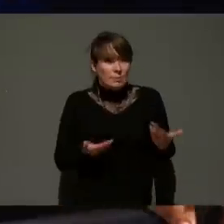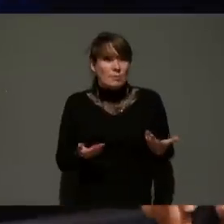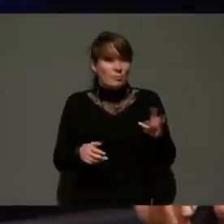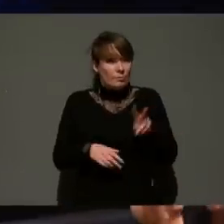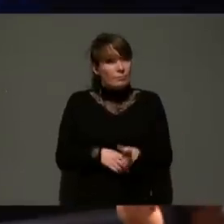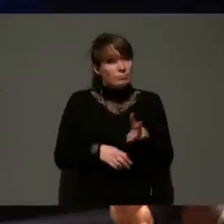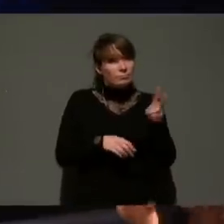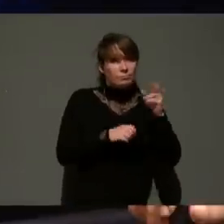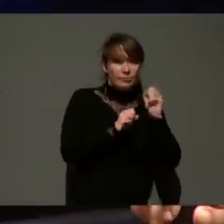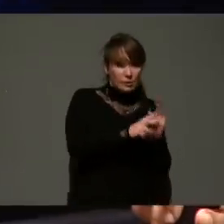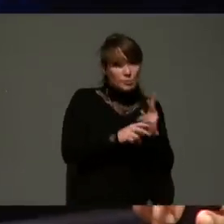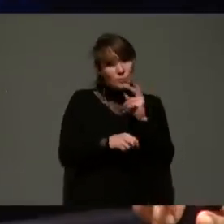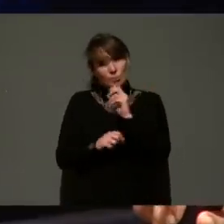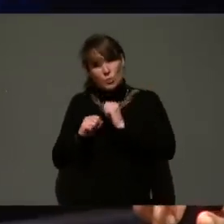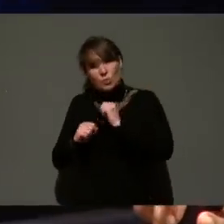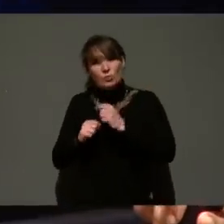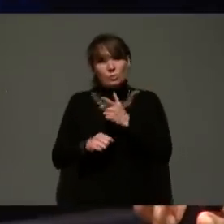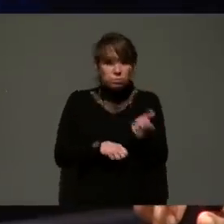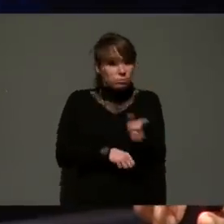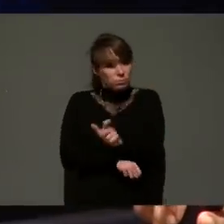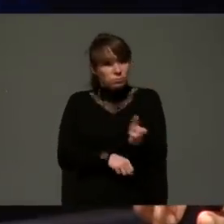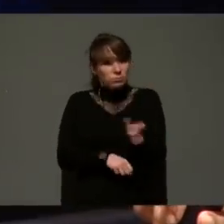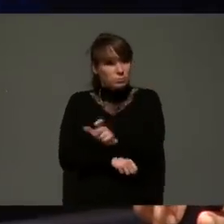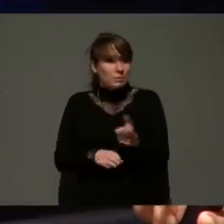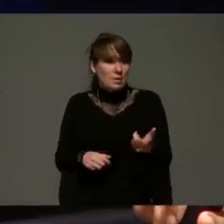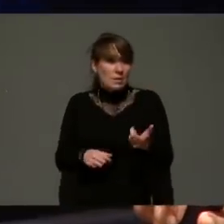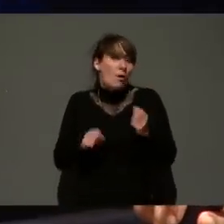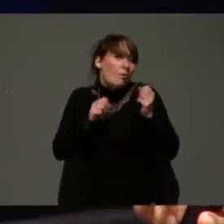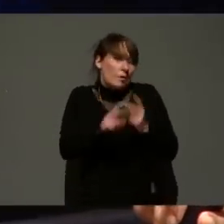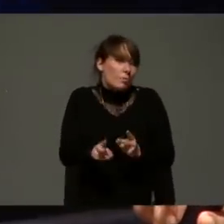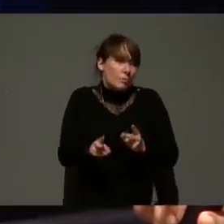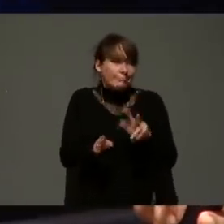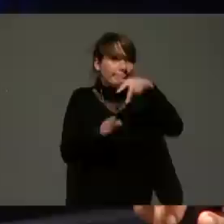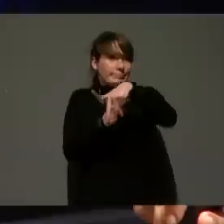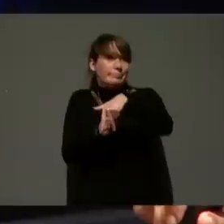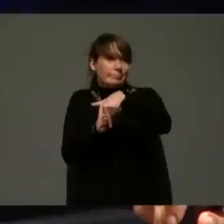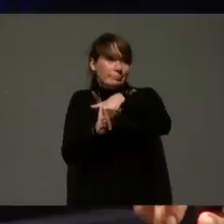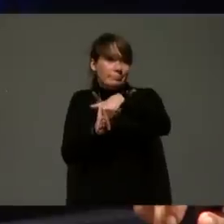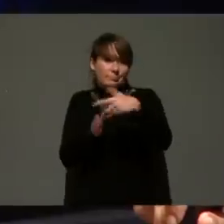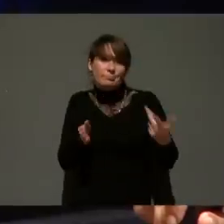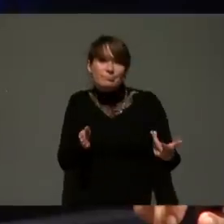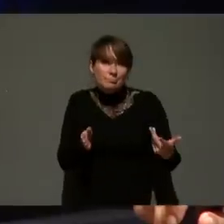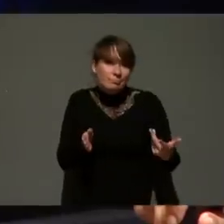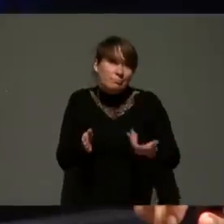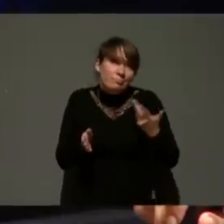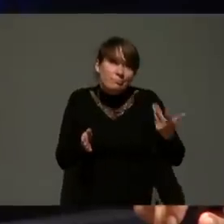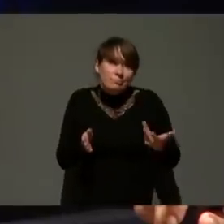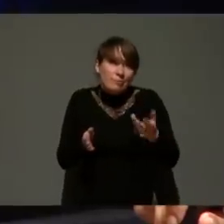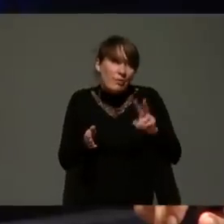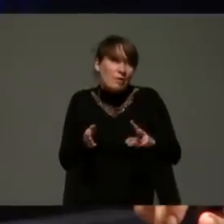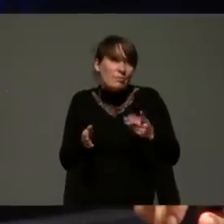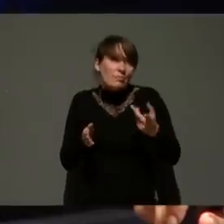pied, le vélo est un sport en décharge, est un sport porté. Donc, forcément, ça me permet de faire, on va